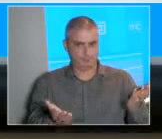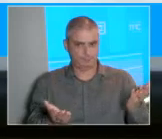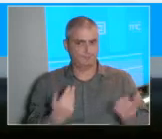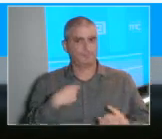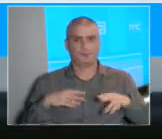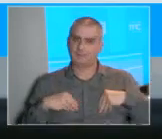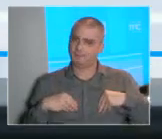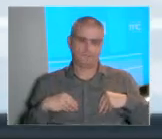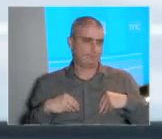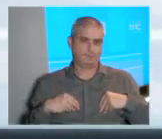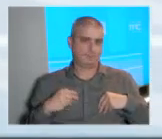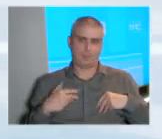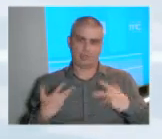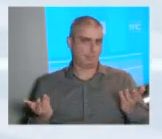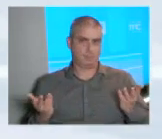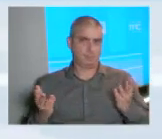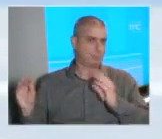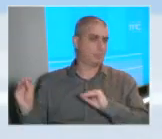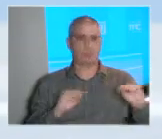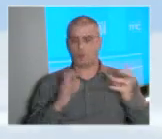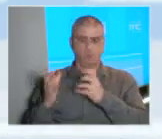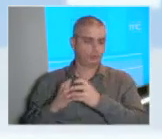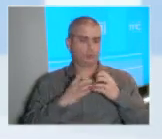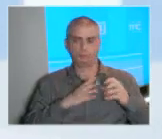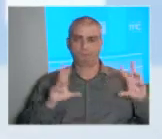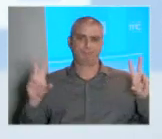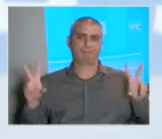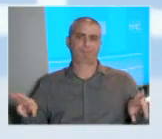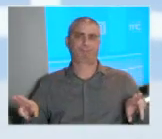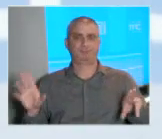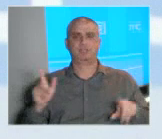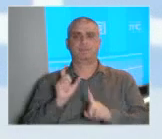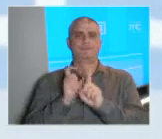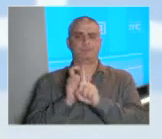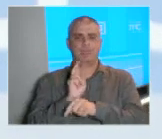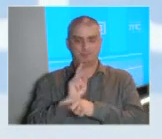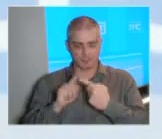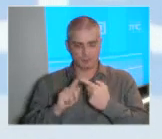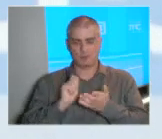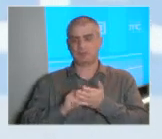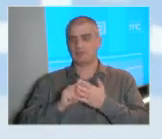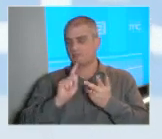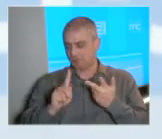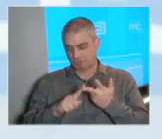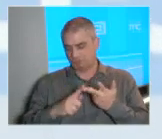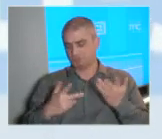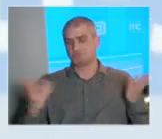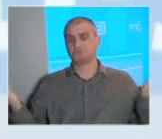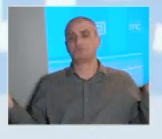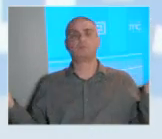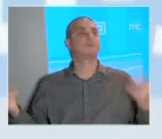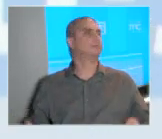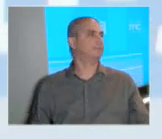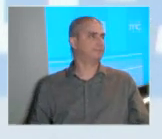בזה שאין בעצם מעבר בין הגושים, גם החסינות, גם הכתבי אישום, גם